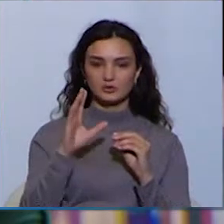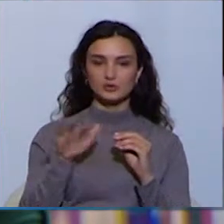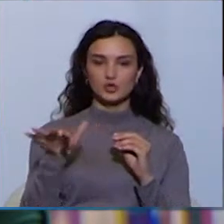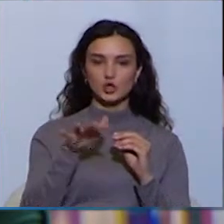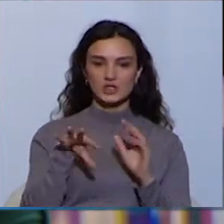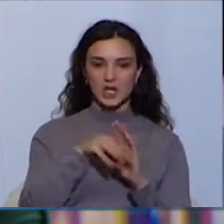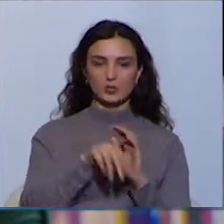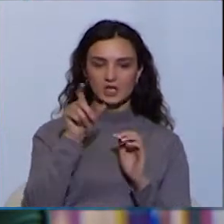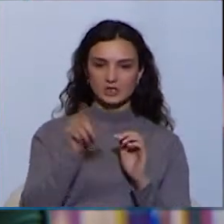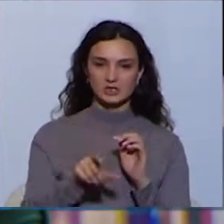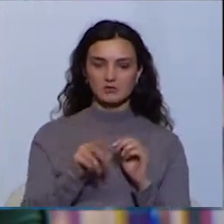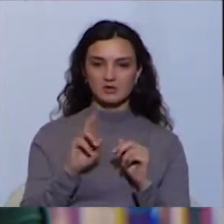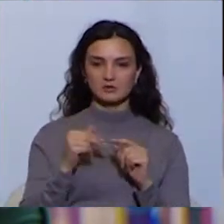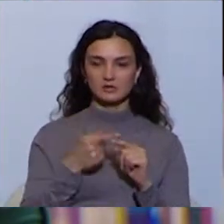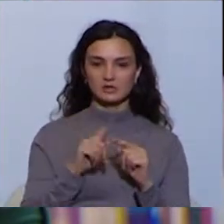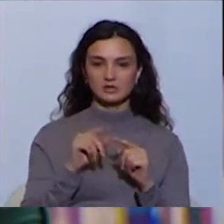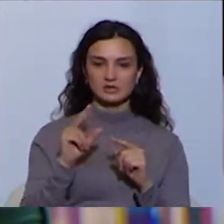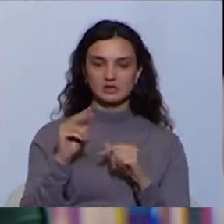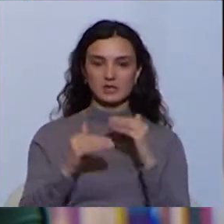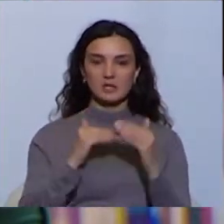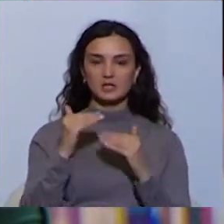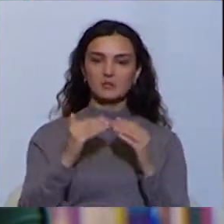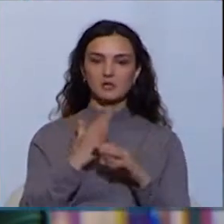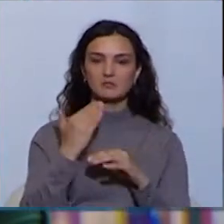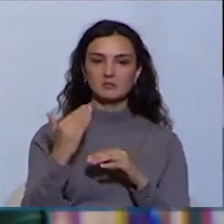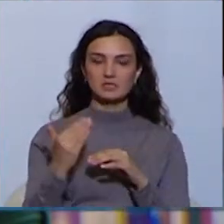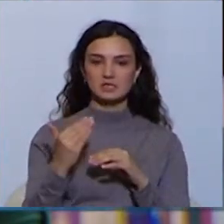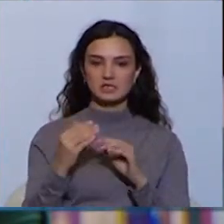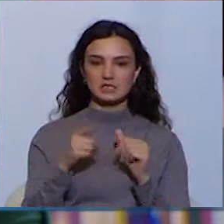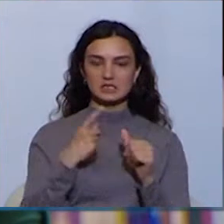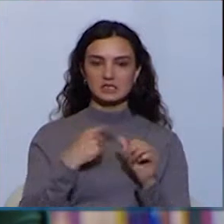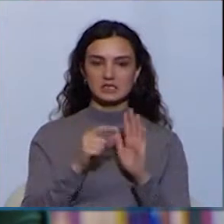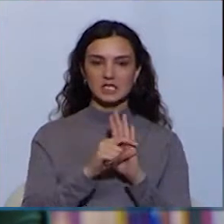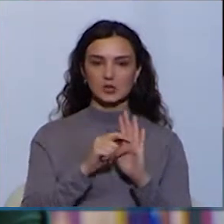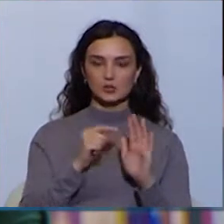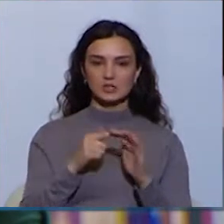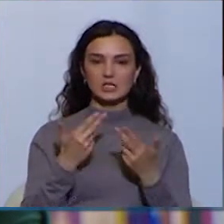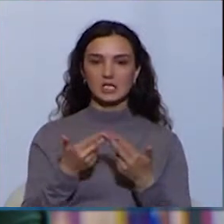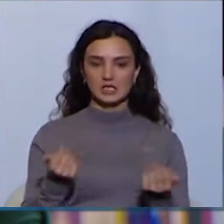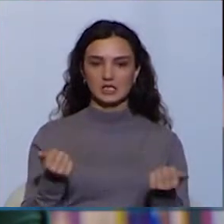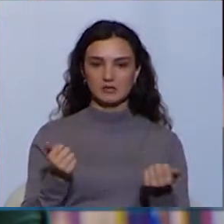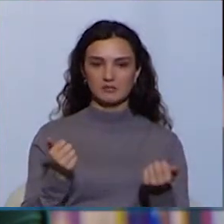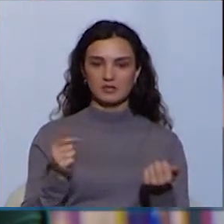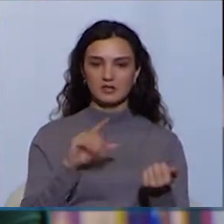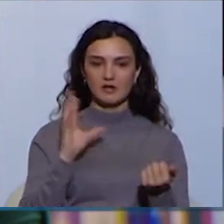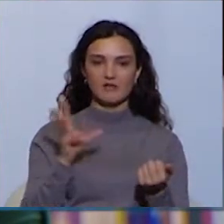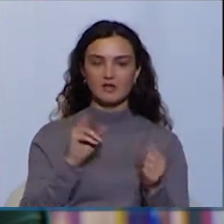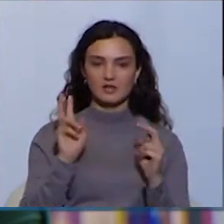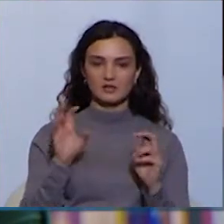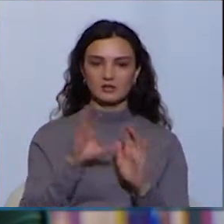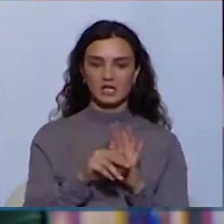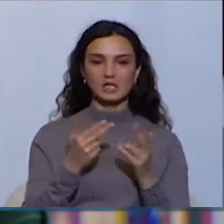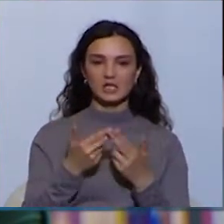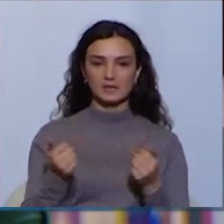არსება, ასე ვთქვათ, და წარმატება არის მისი სოციალური სტატუსის აღიარება. ყველა ვარიანტში